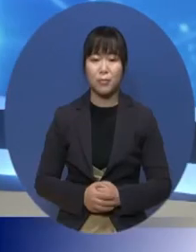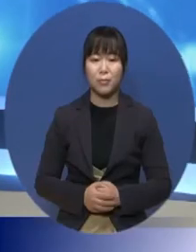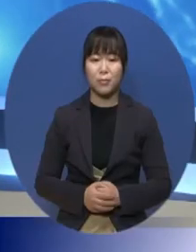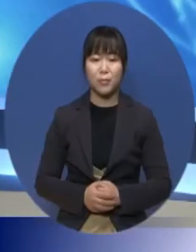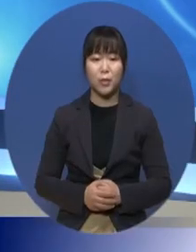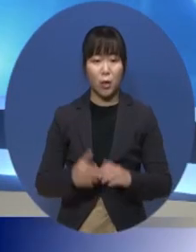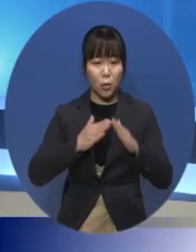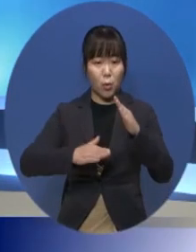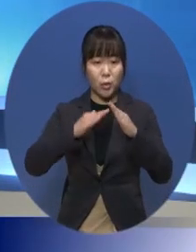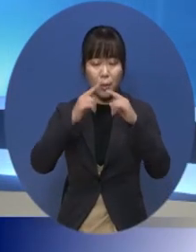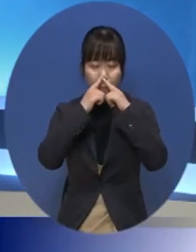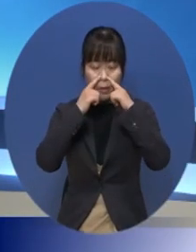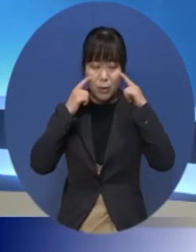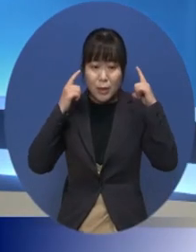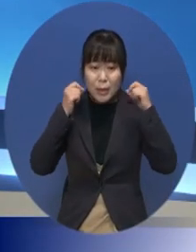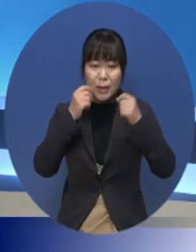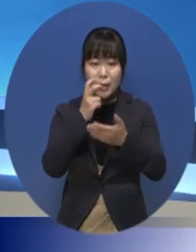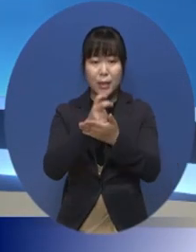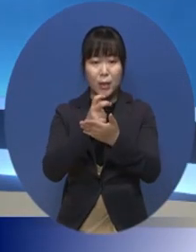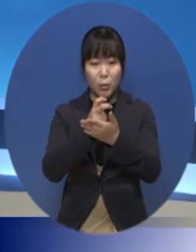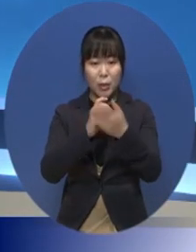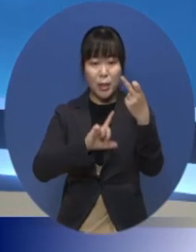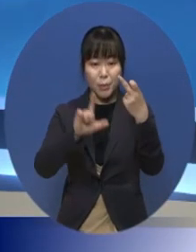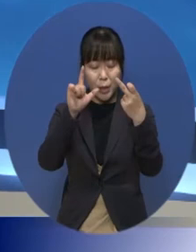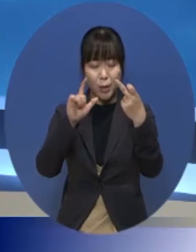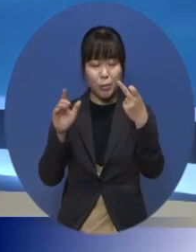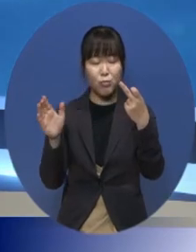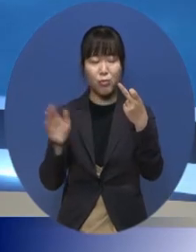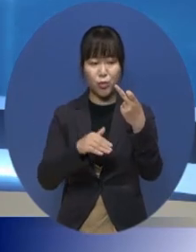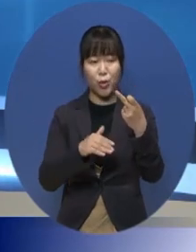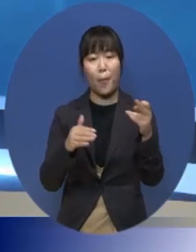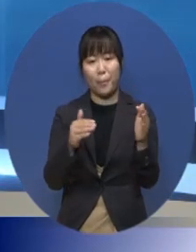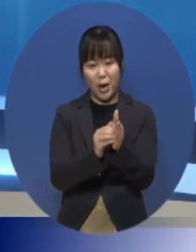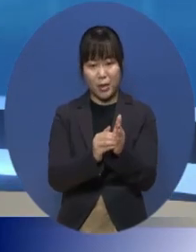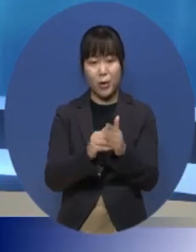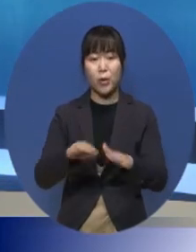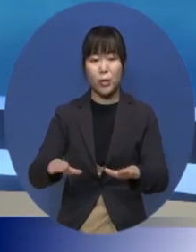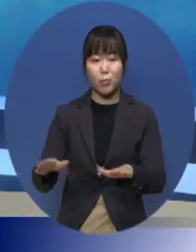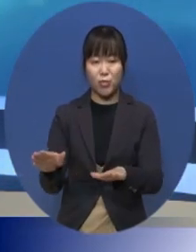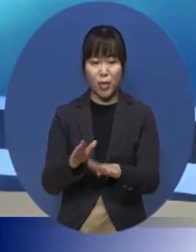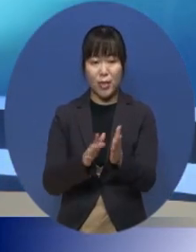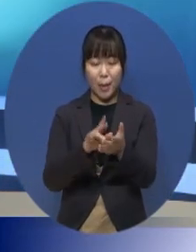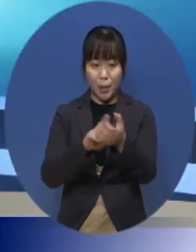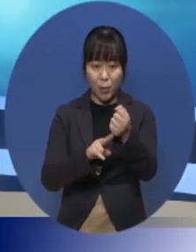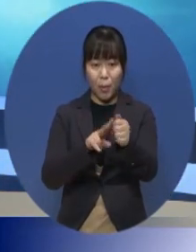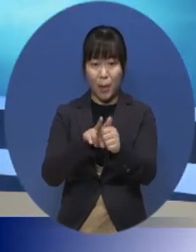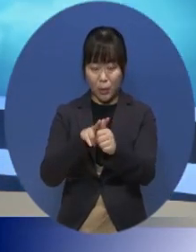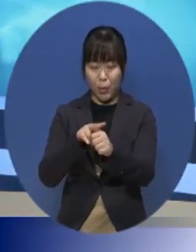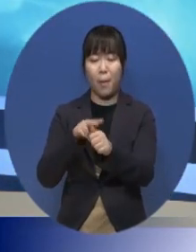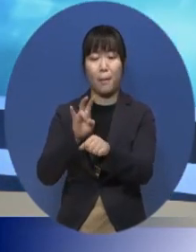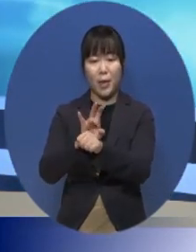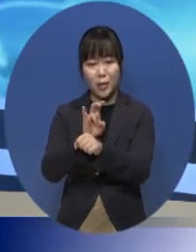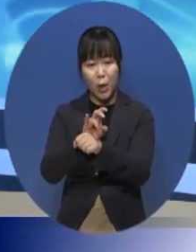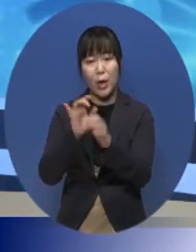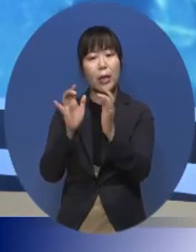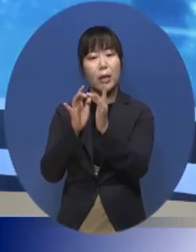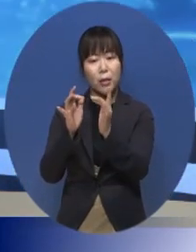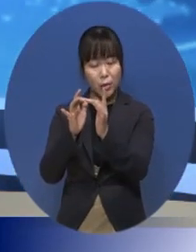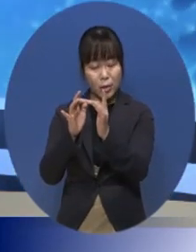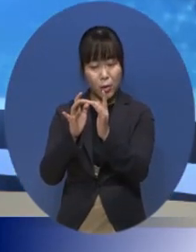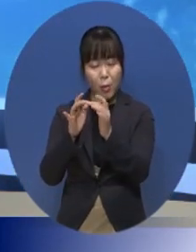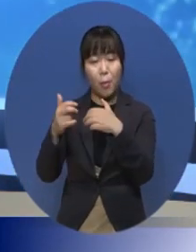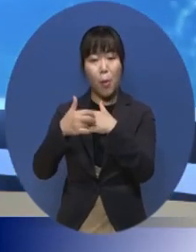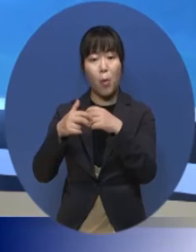공적 마스크 제도가 지난 12일부로 종료된 가운데 이제부터는 약국과 마트, 편의점, 온라인